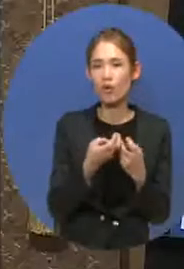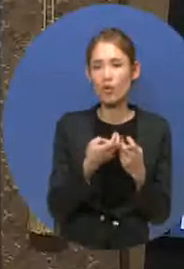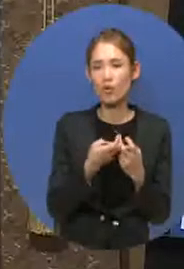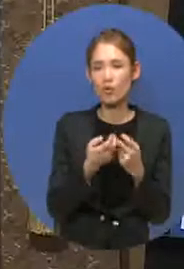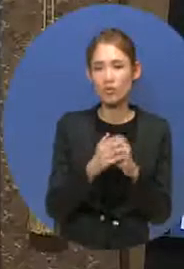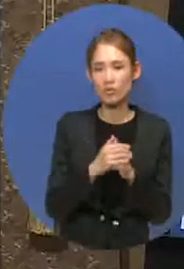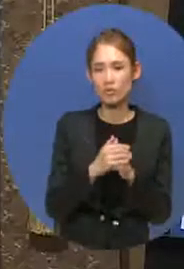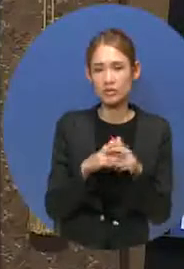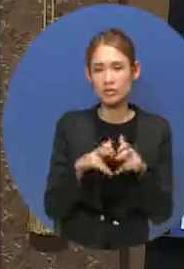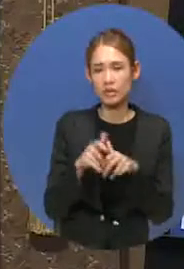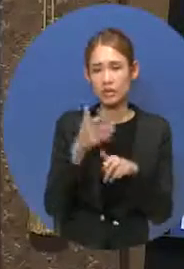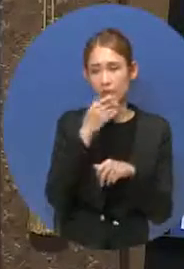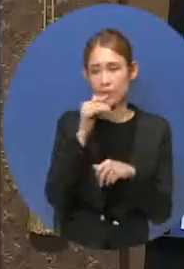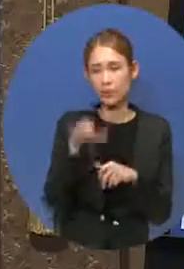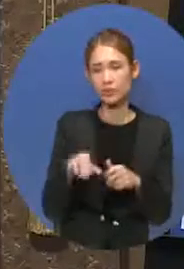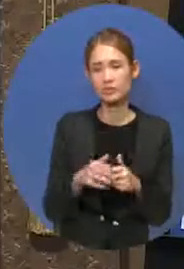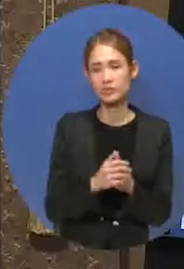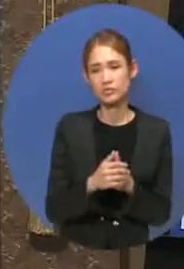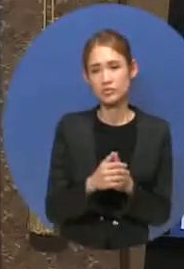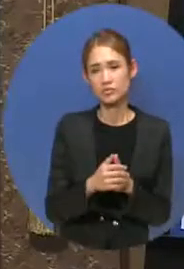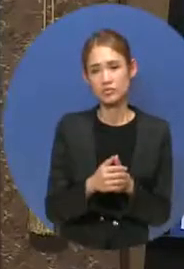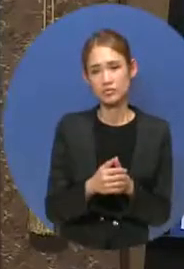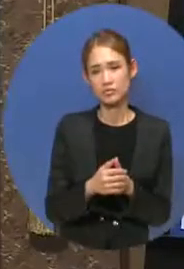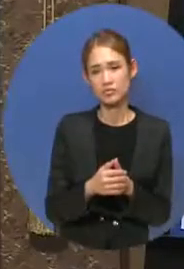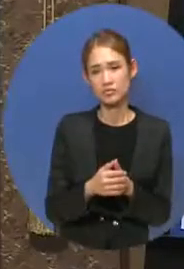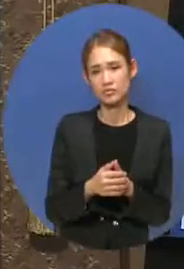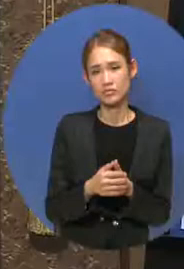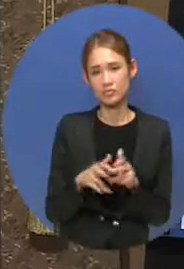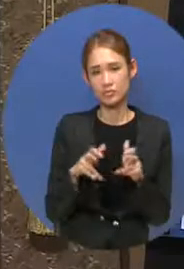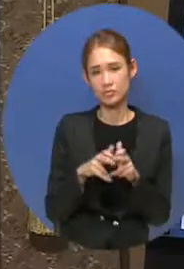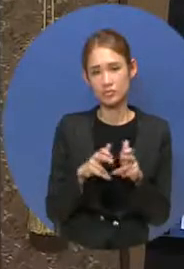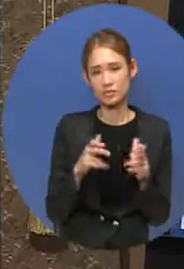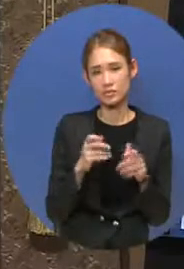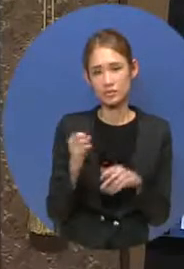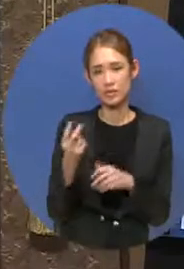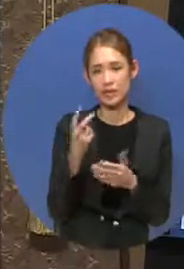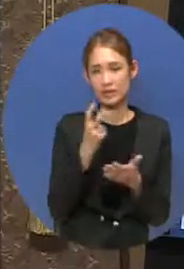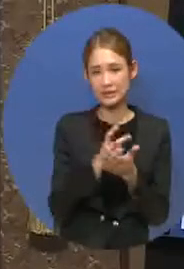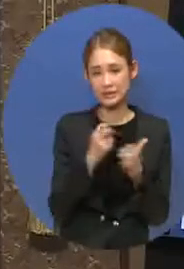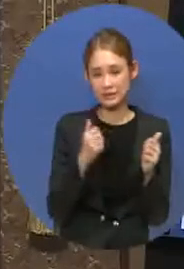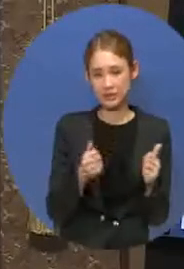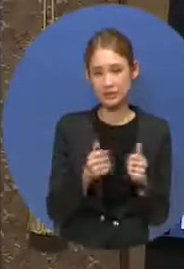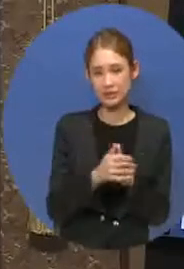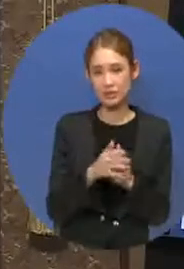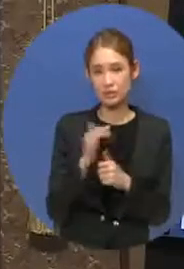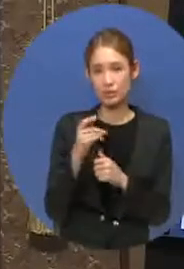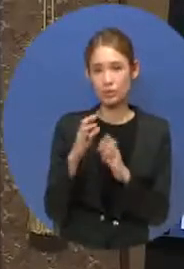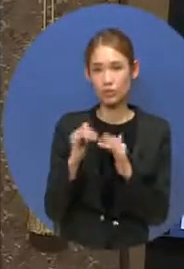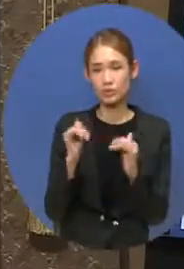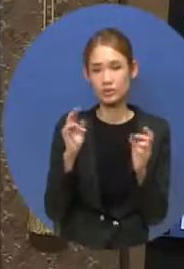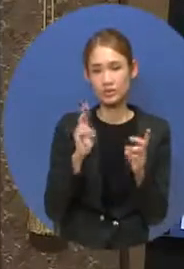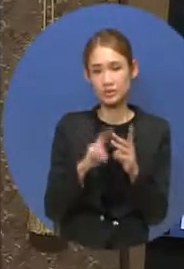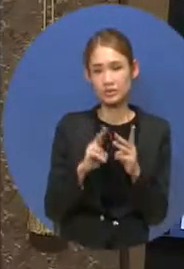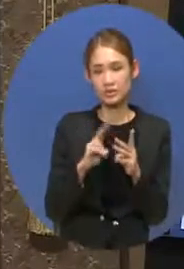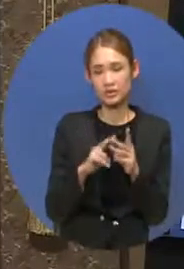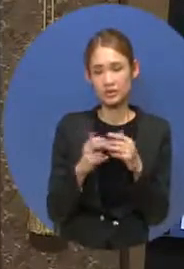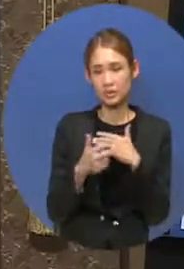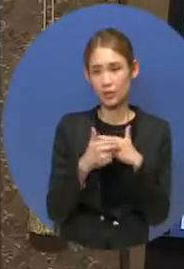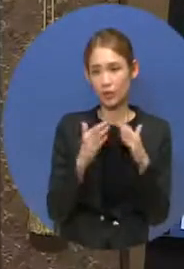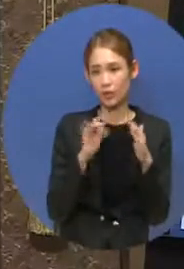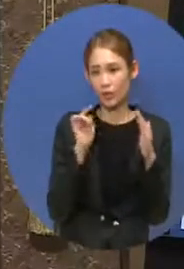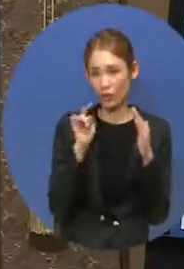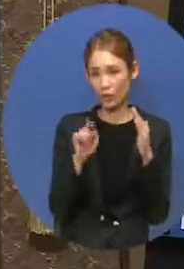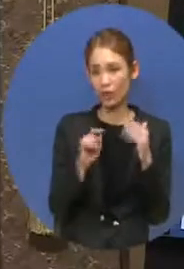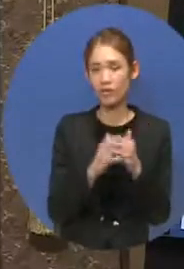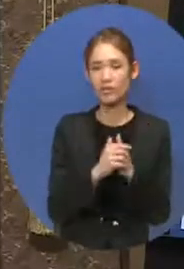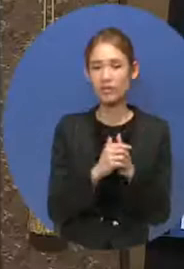장애인 복지관에서 일을 할 거고요. 또 장애인 재진단은 아무래도 동주민센터라든지 의사라든지